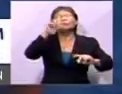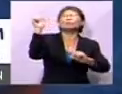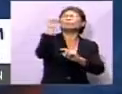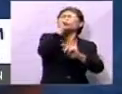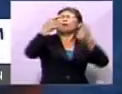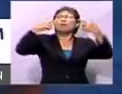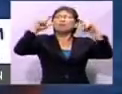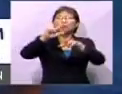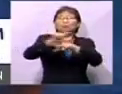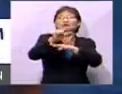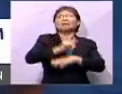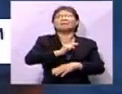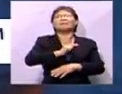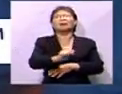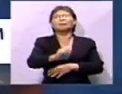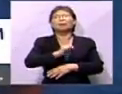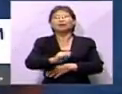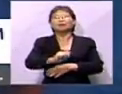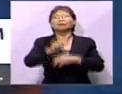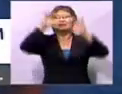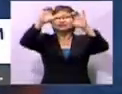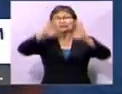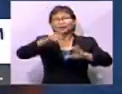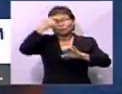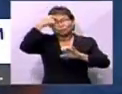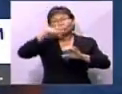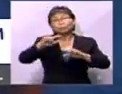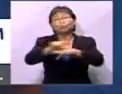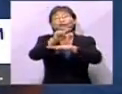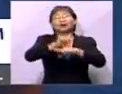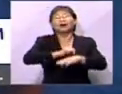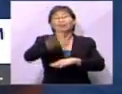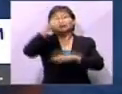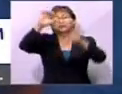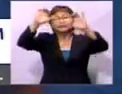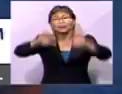menggunakan agama sebagai salah satu cara untuk